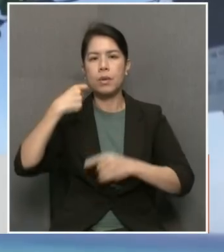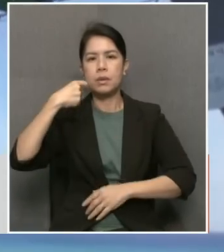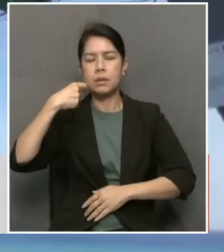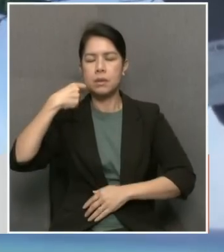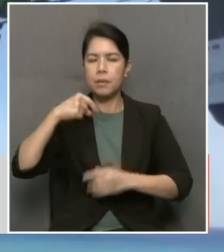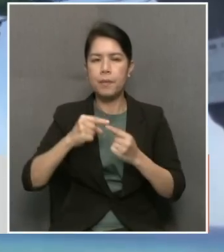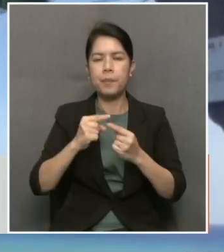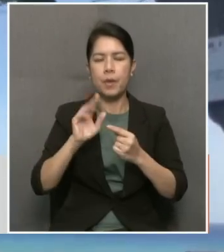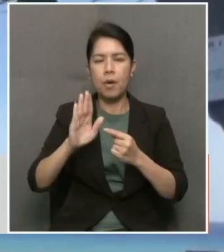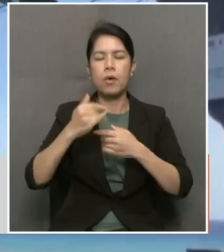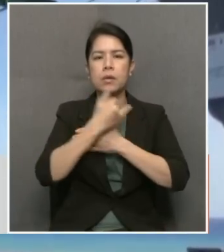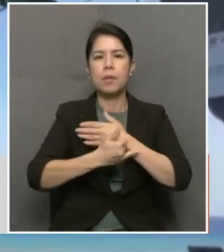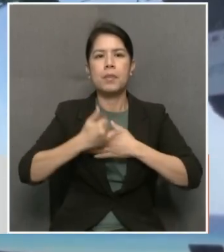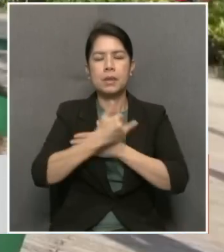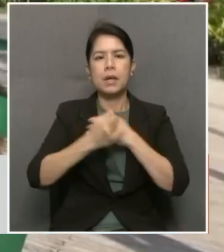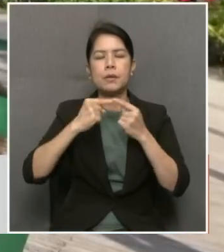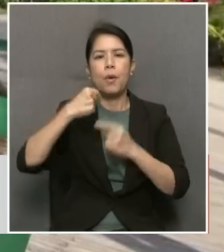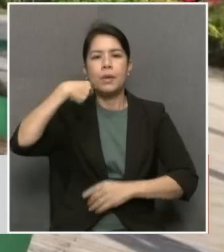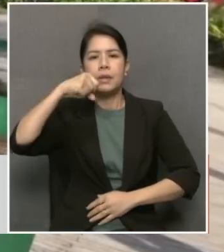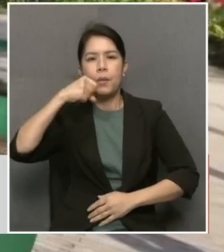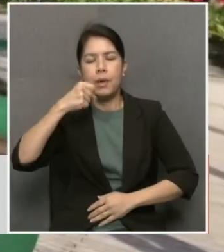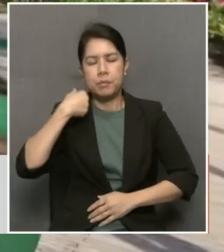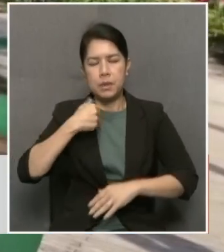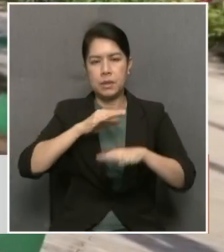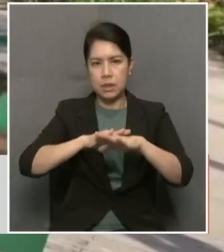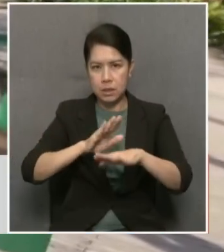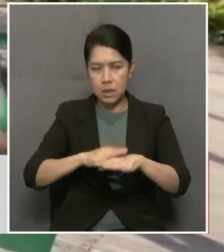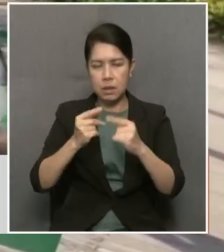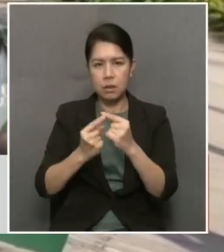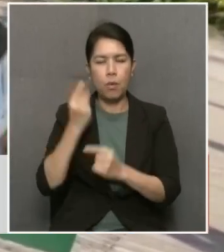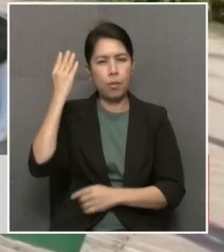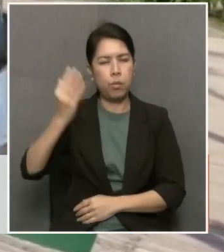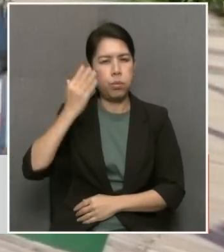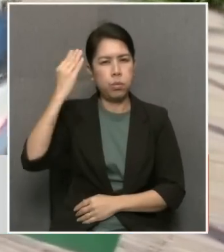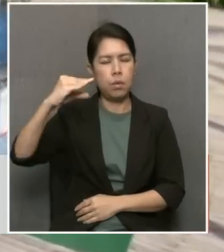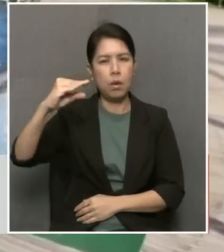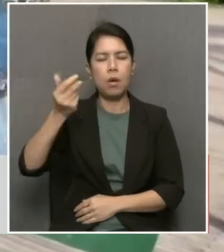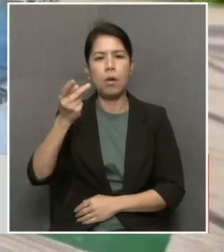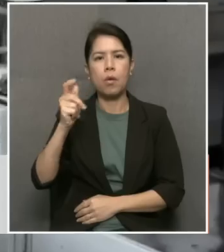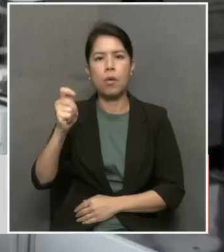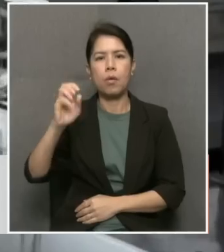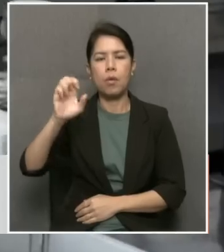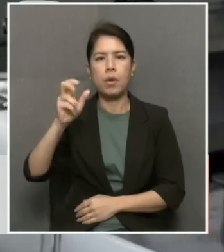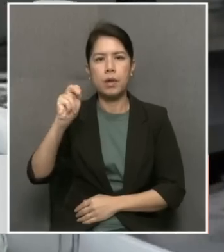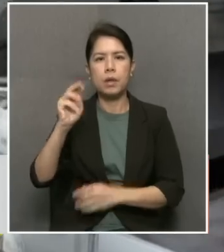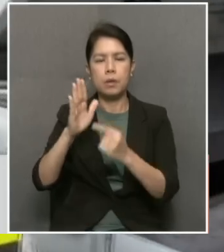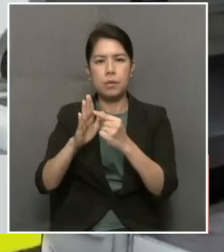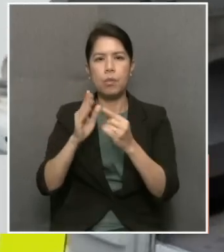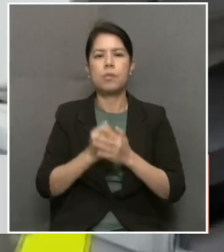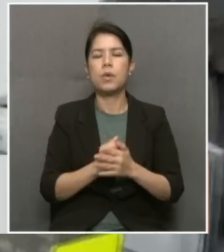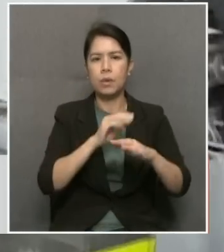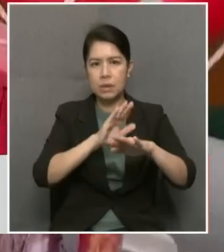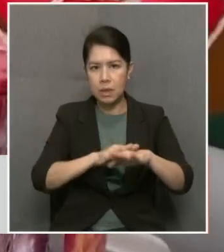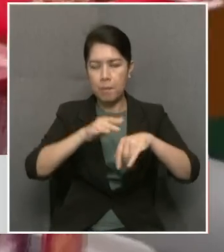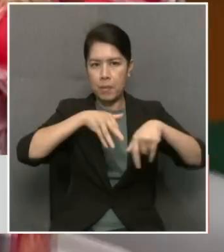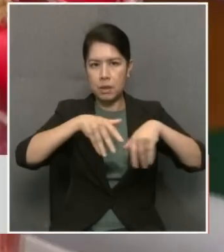การอากาศกลางไต้หวันออกประกาศเตือนภัยไต้ฝุ่นโคอินุทั้งทางบกและทางทะเลแล้วเมื่อวานนี้เตือนประชาชน